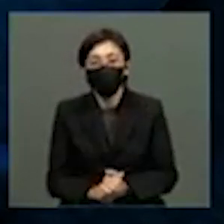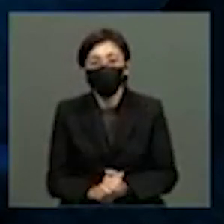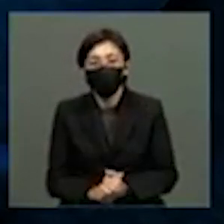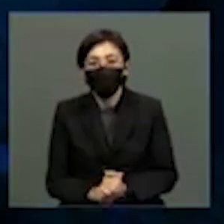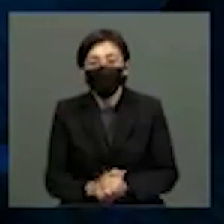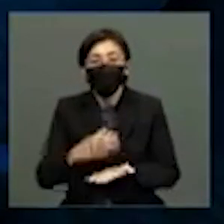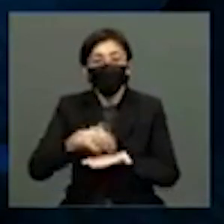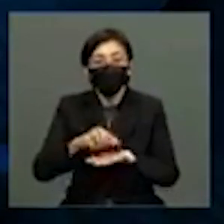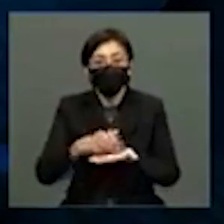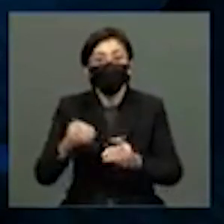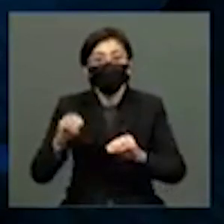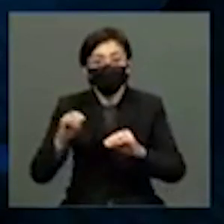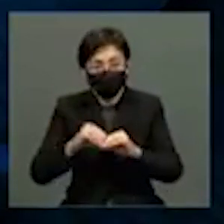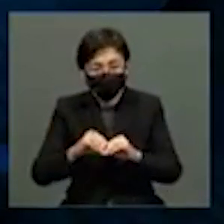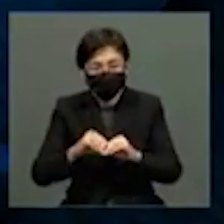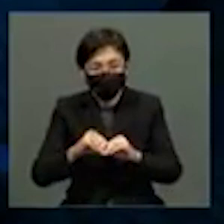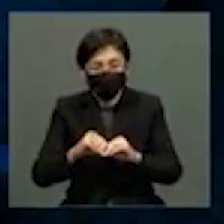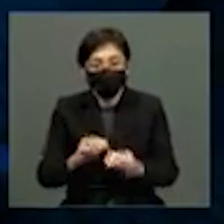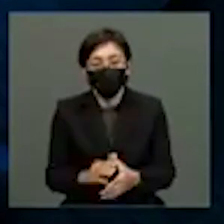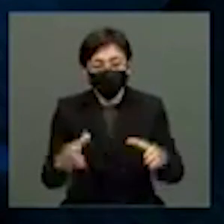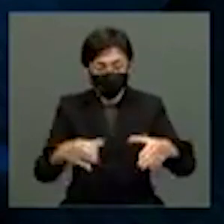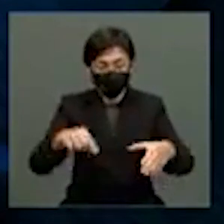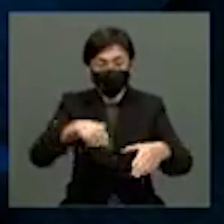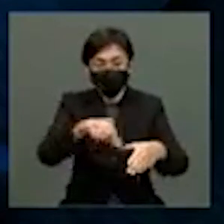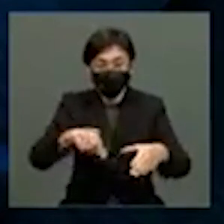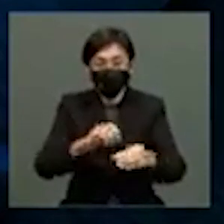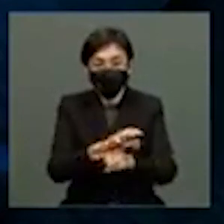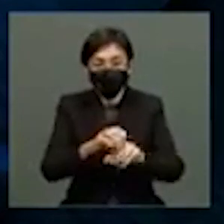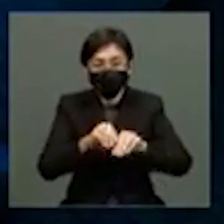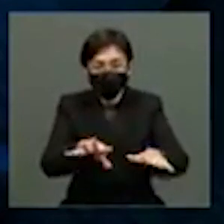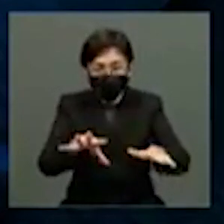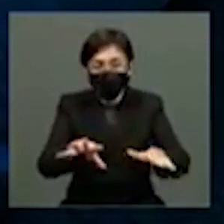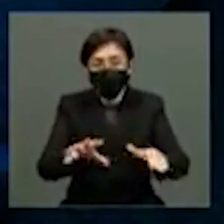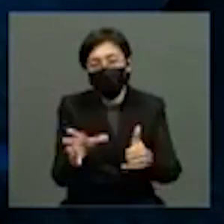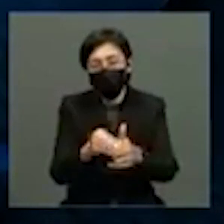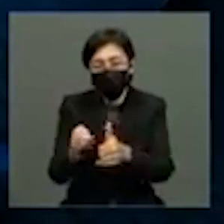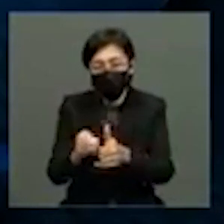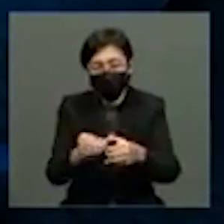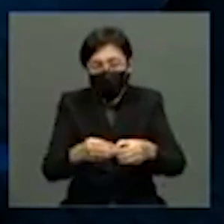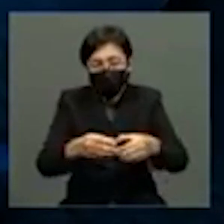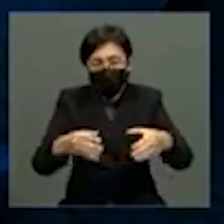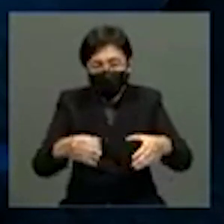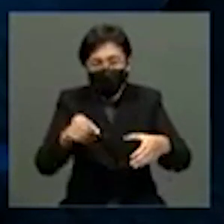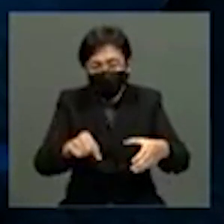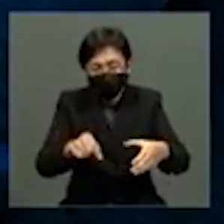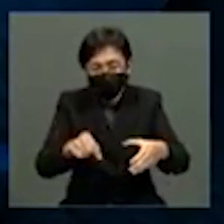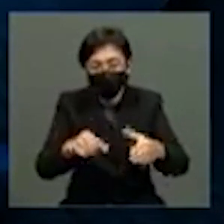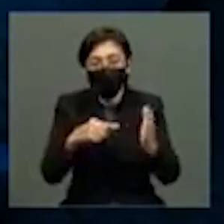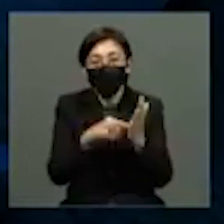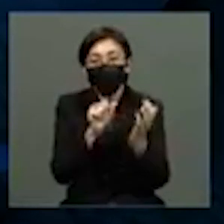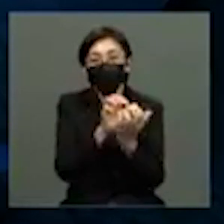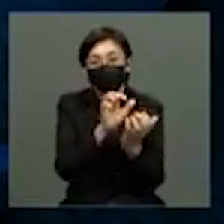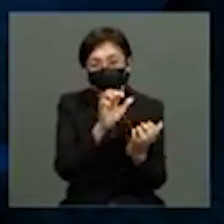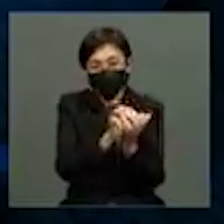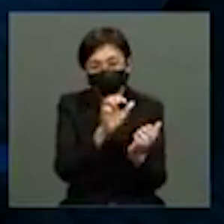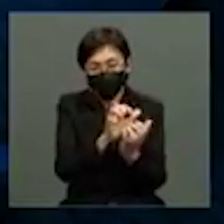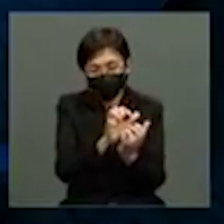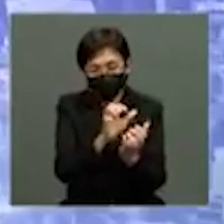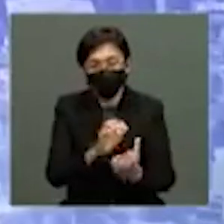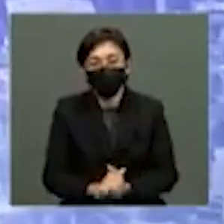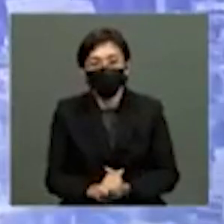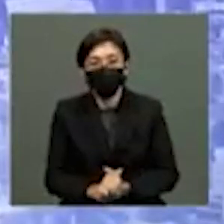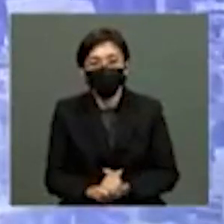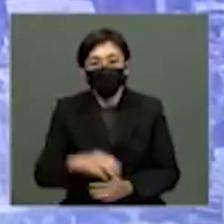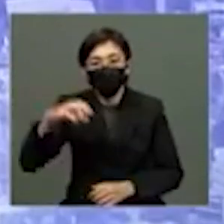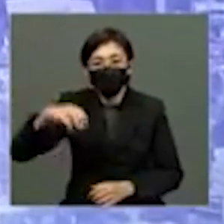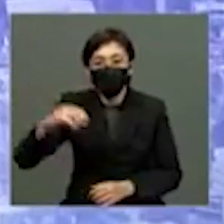เพิ่มเติมขึ้นมาด้วยคลัสเตอร์ที่มารายงานกันในที่ประชุมที่สมุทรปราการก็คือคลัสเตอร์ท่าอ